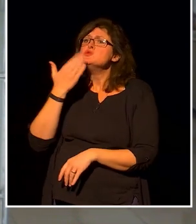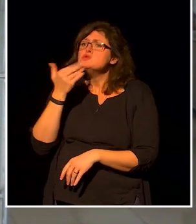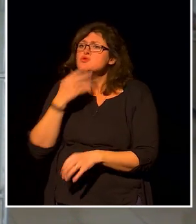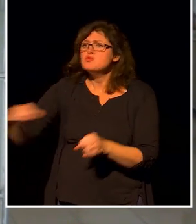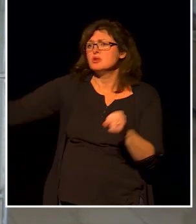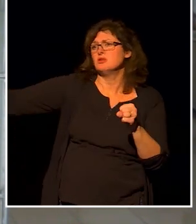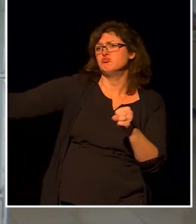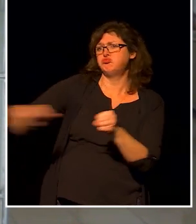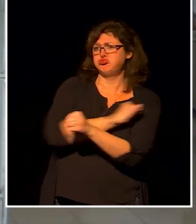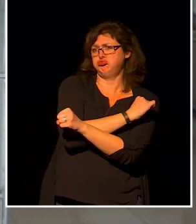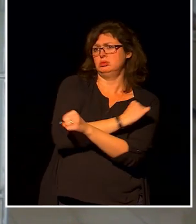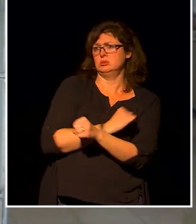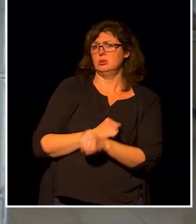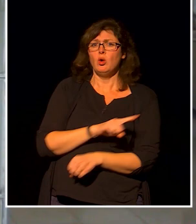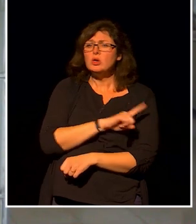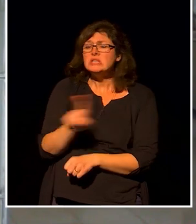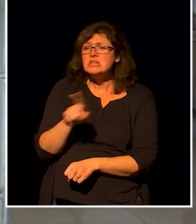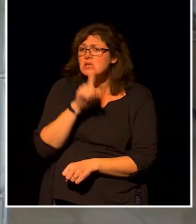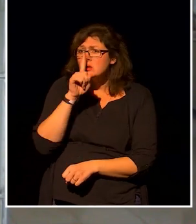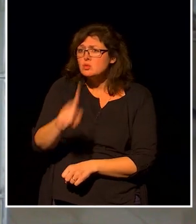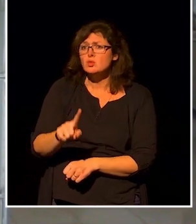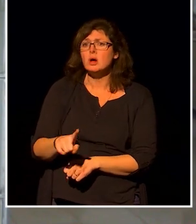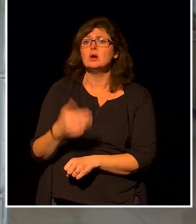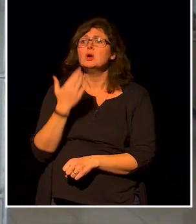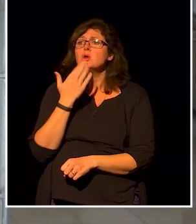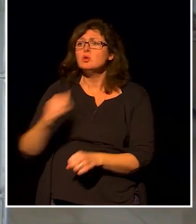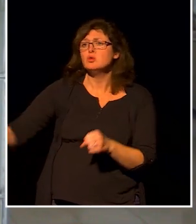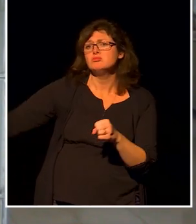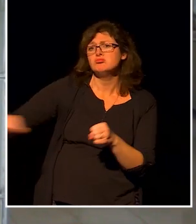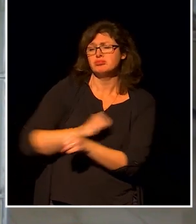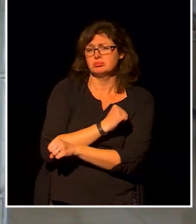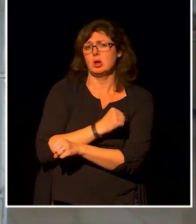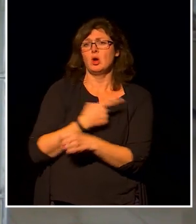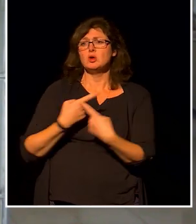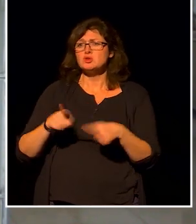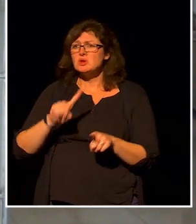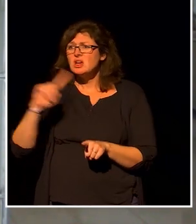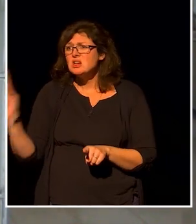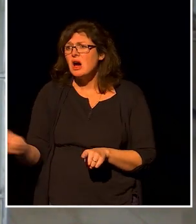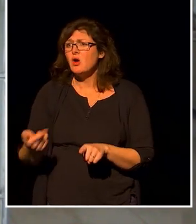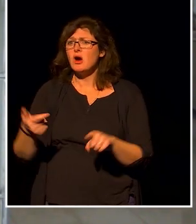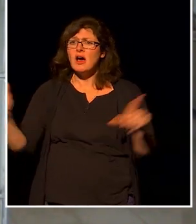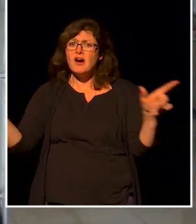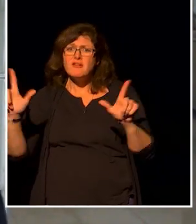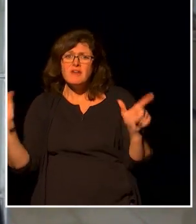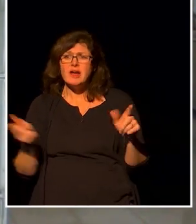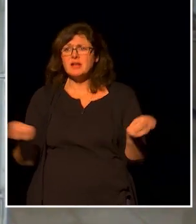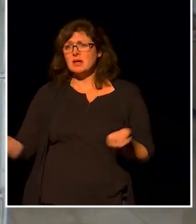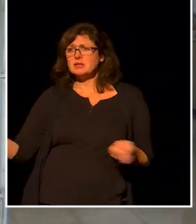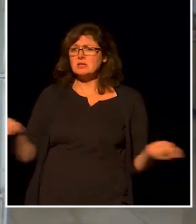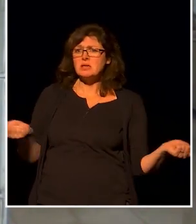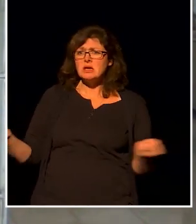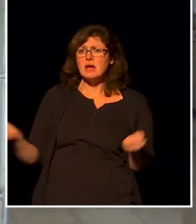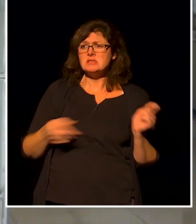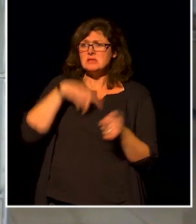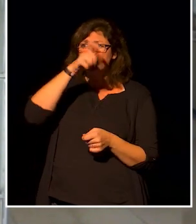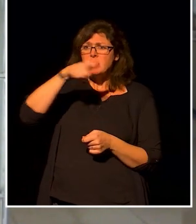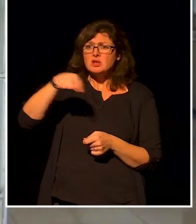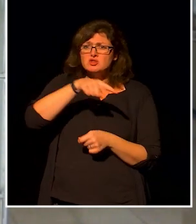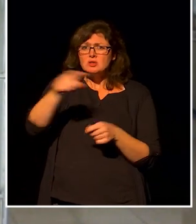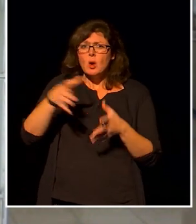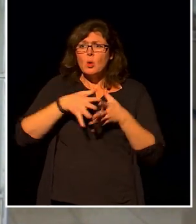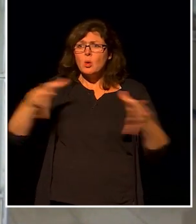Genau. Und nicht nur schlachtet die Juden ab, schlachtet auch die feiernden und tanzenden Menschen in diesem großen Rave ab,